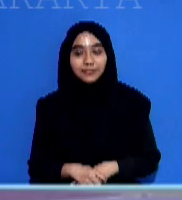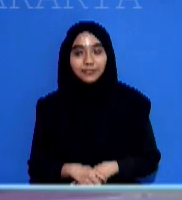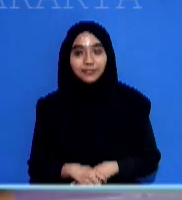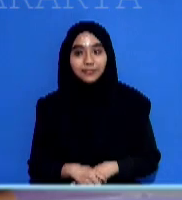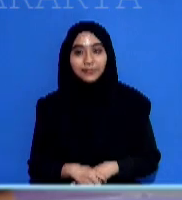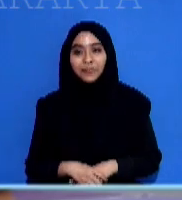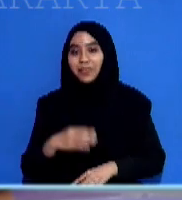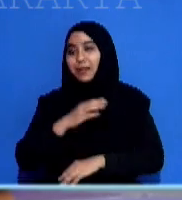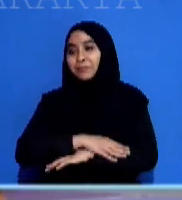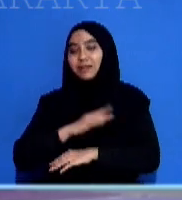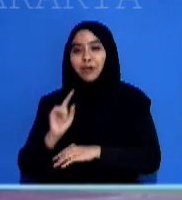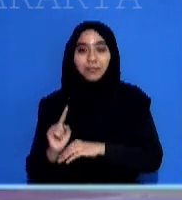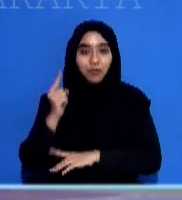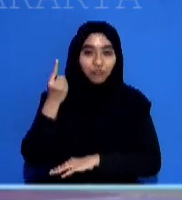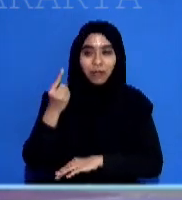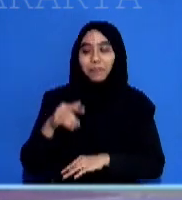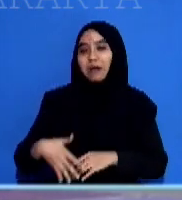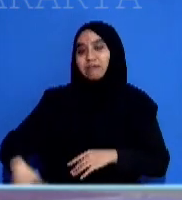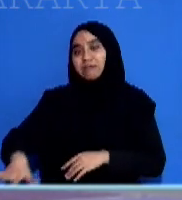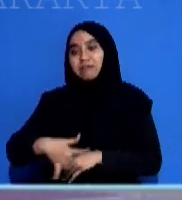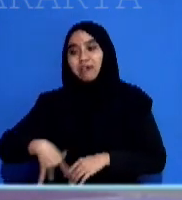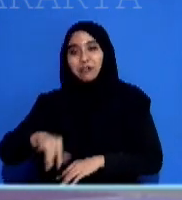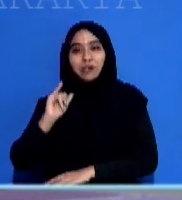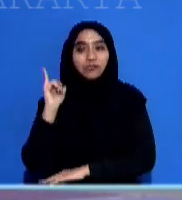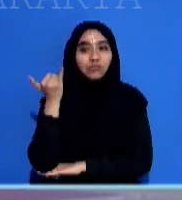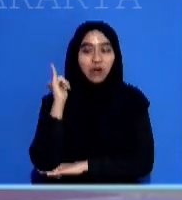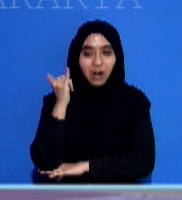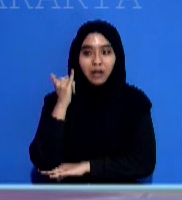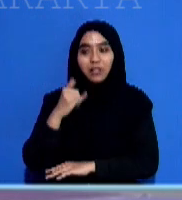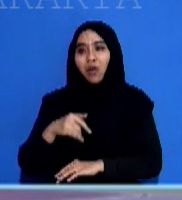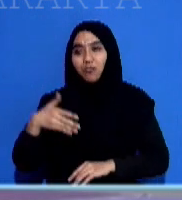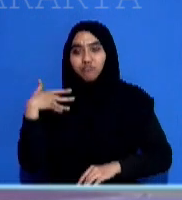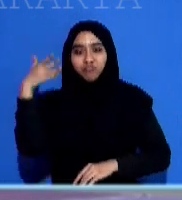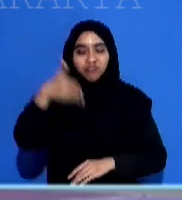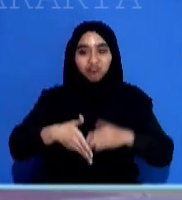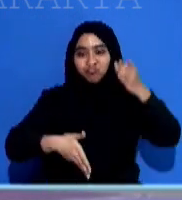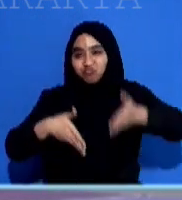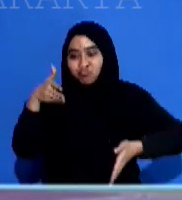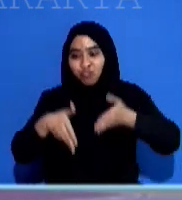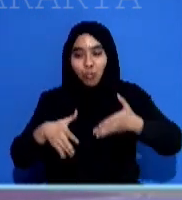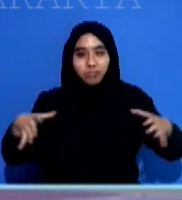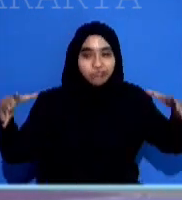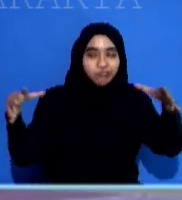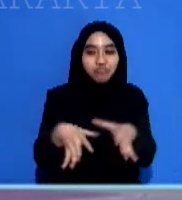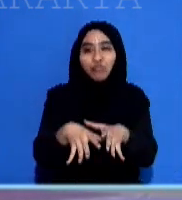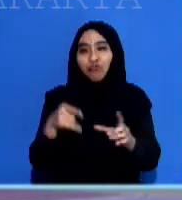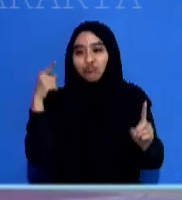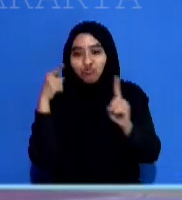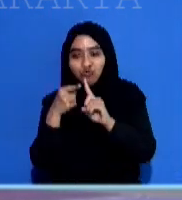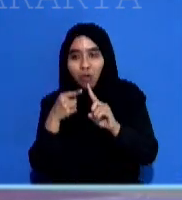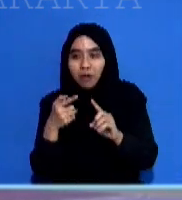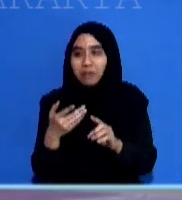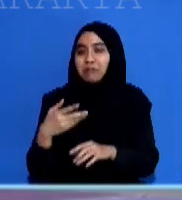kita ke informasi pertama Daerah Istimewa Yogyakarta masih menjadi magnet bagi para pemudik untuk berlibur Lebaran tahun